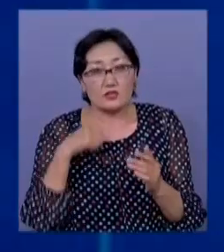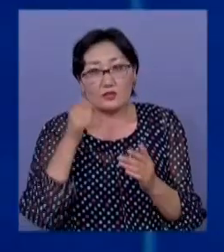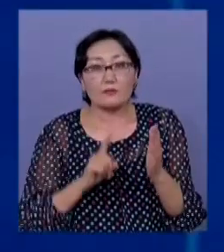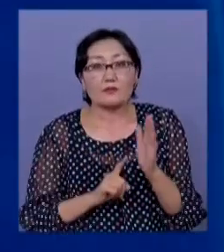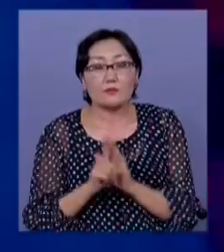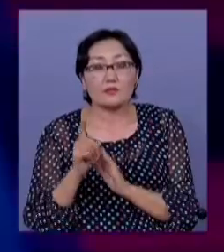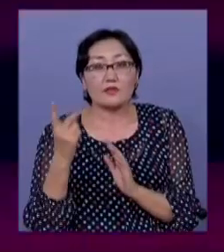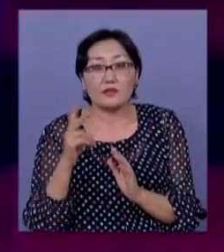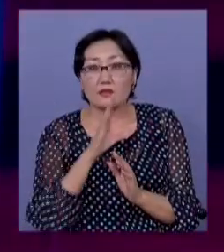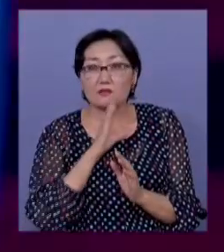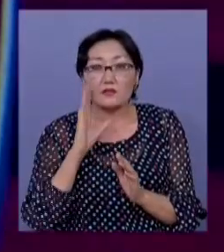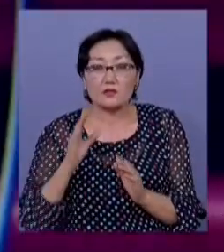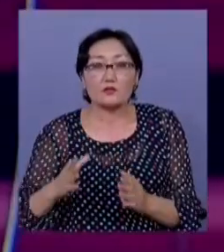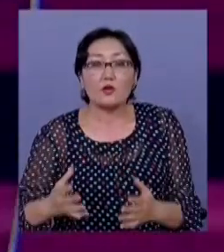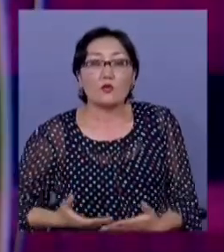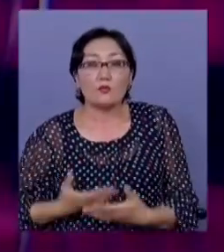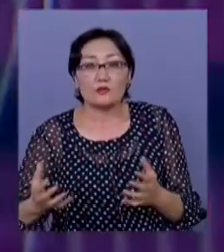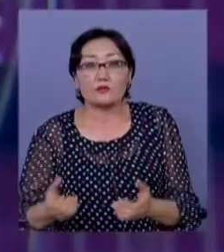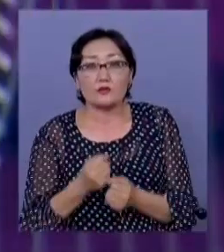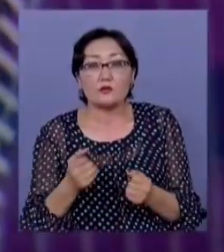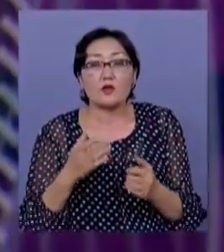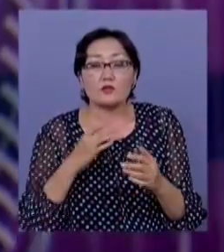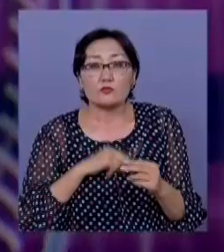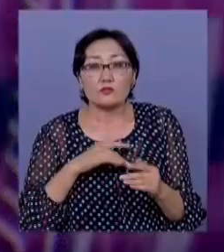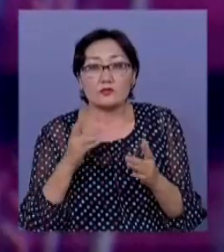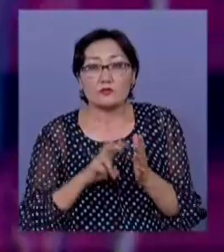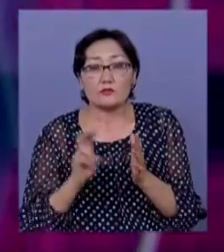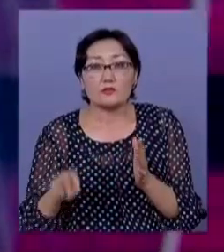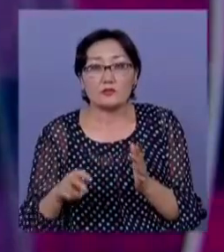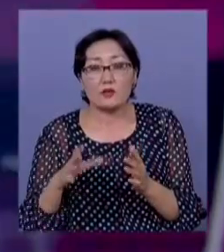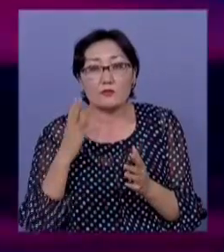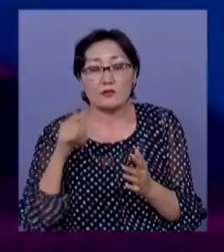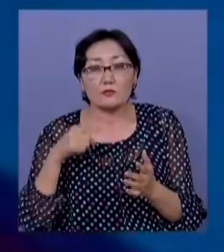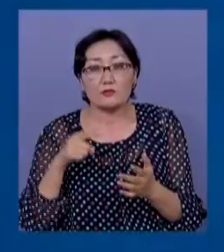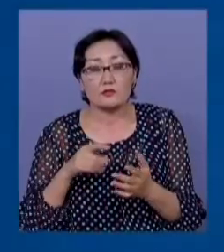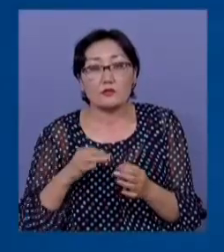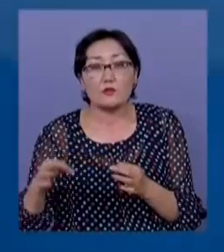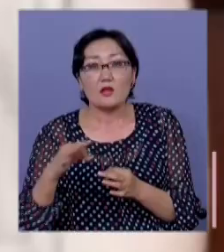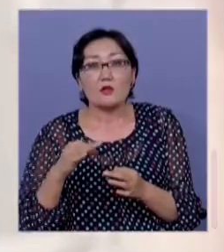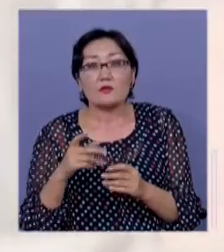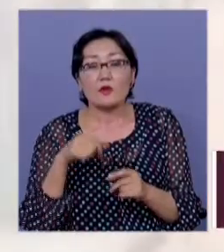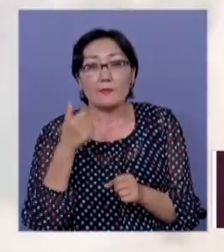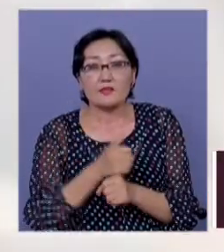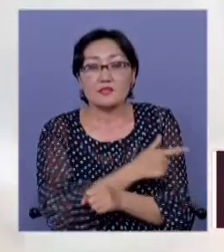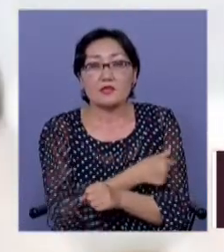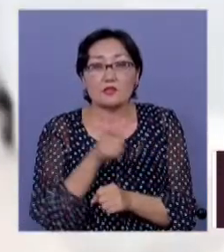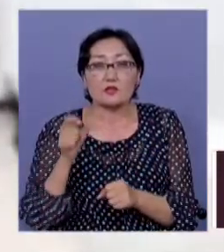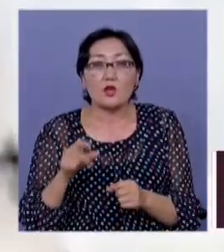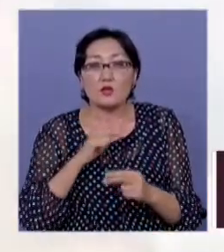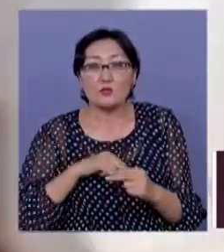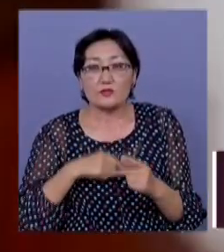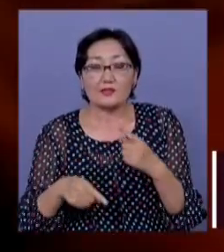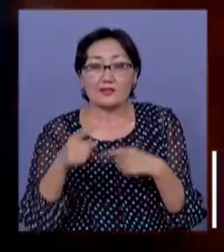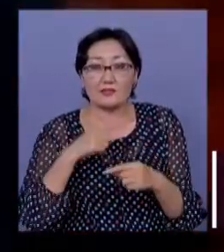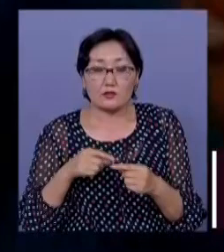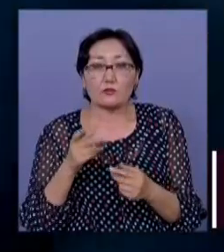ананың өміріне араша түсе алмаған үшін қызметінен босатылған Алматы облысының Сарқан аудандық ауруханасының бас дәрігері қызметіне қайта